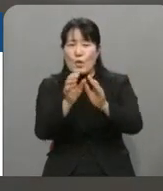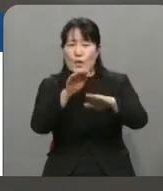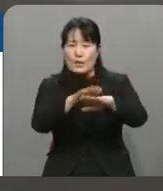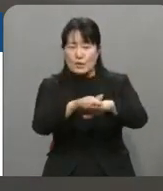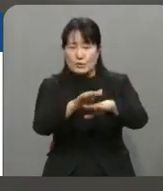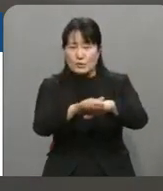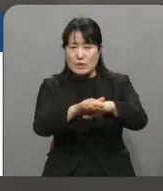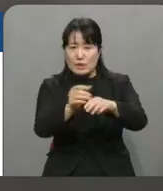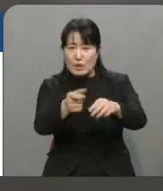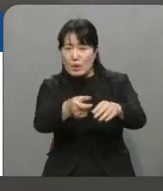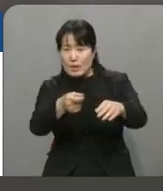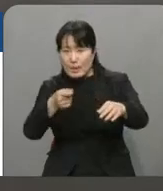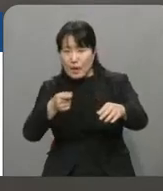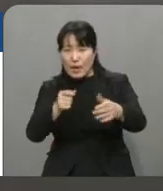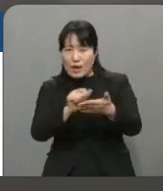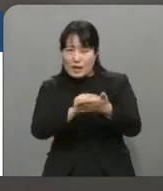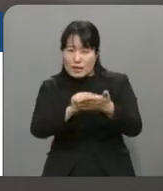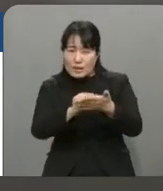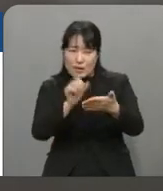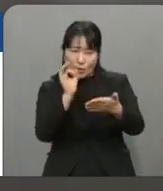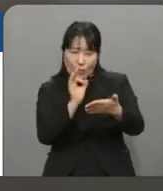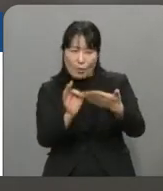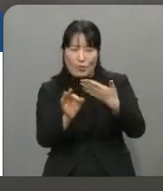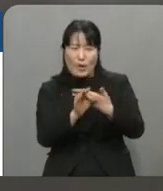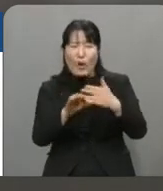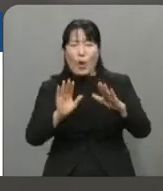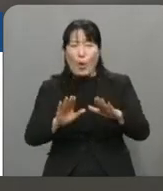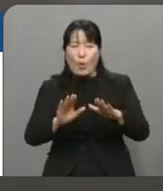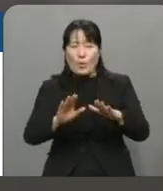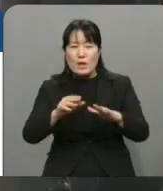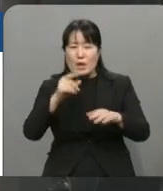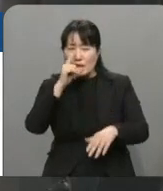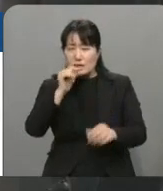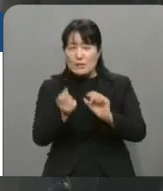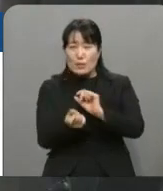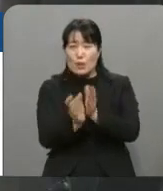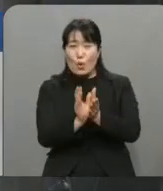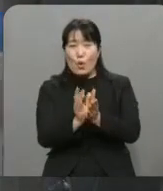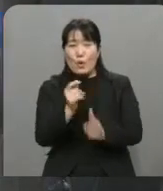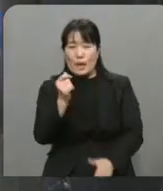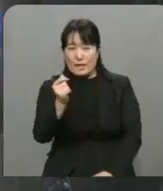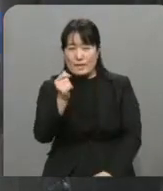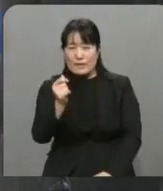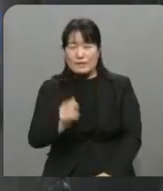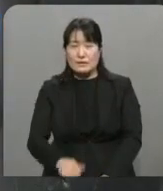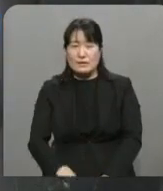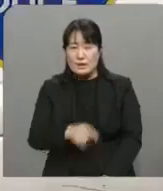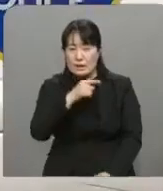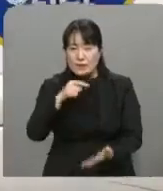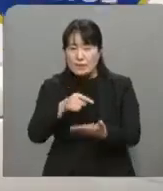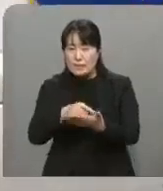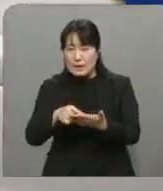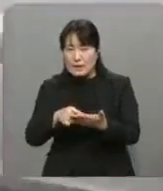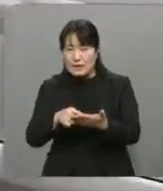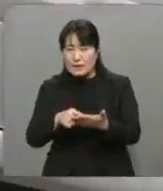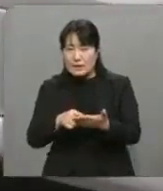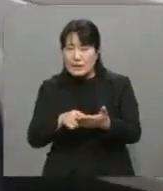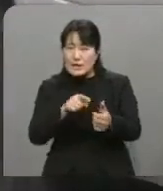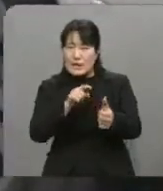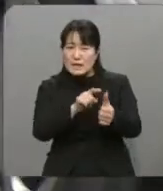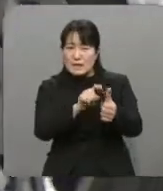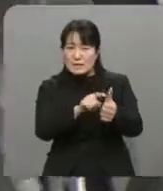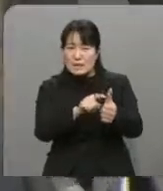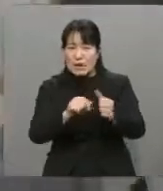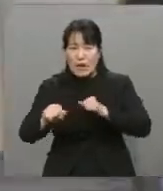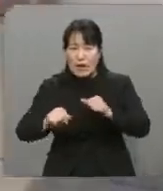보니까 거기에 메시지가 뭐 예쁘나 오늘 로즈데이를 하트 이러는 거예요. 피해 여성은 이후 이 남성의 행동이 더